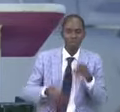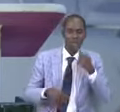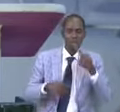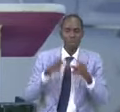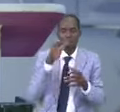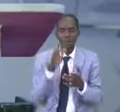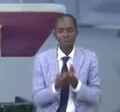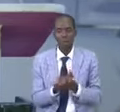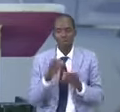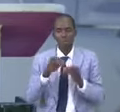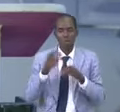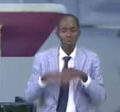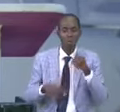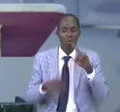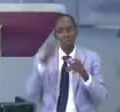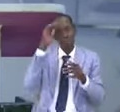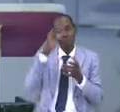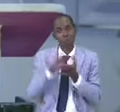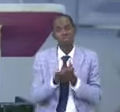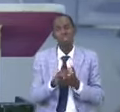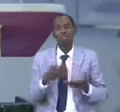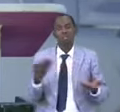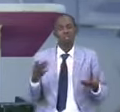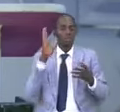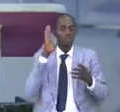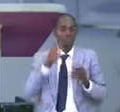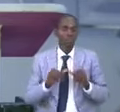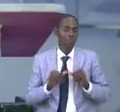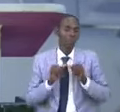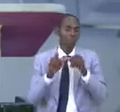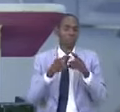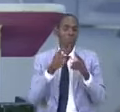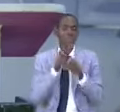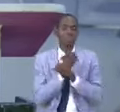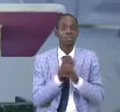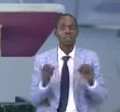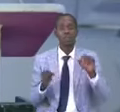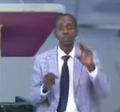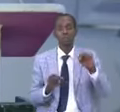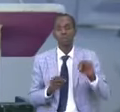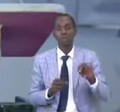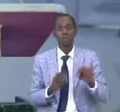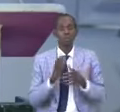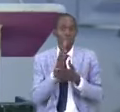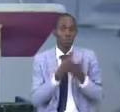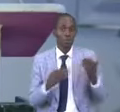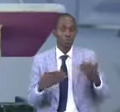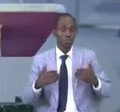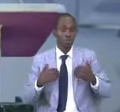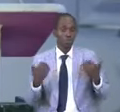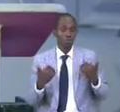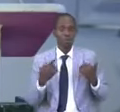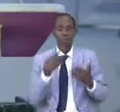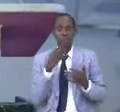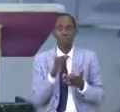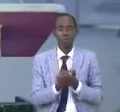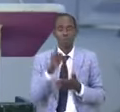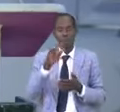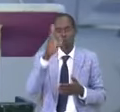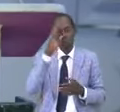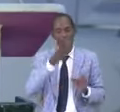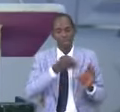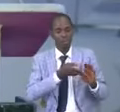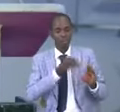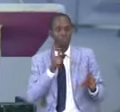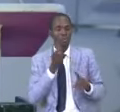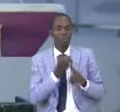j'ai eu des nouvelles récemment qu'un homme a quitté sa dénomination pour une raison